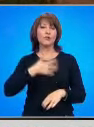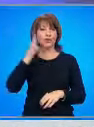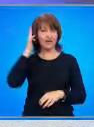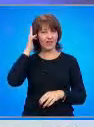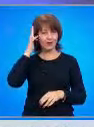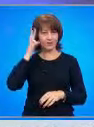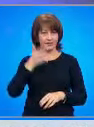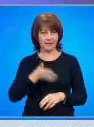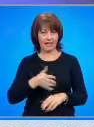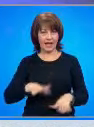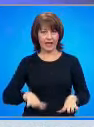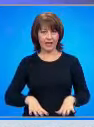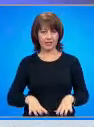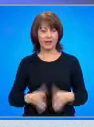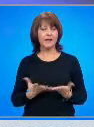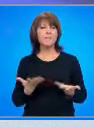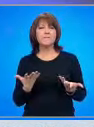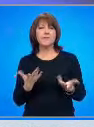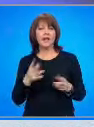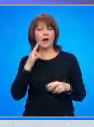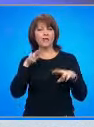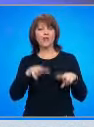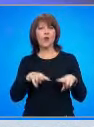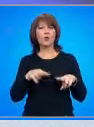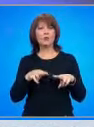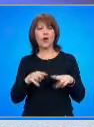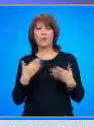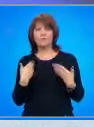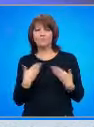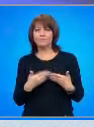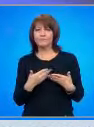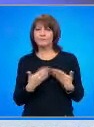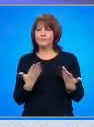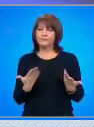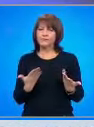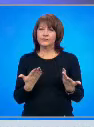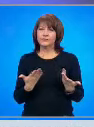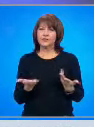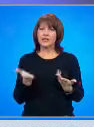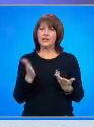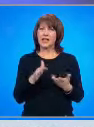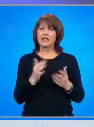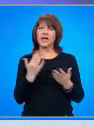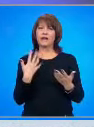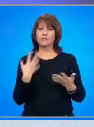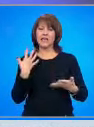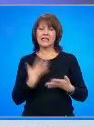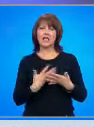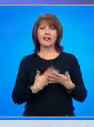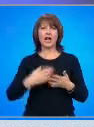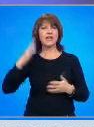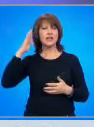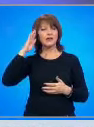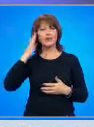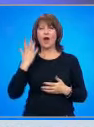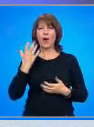французин. Иво, какъв контрол се предвижда за полицаите след тези случаи, както и след задържаните служители, които шофират пияни